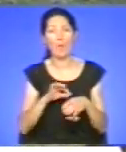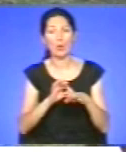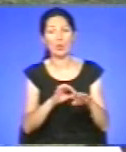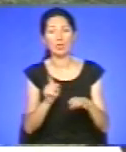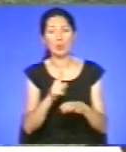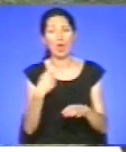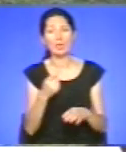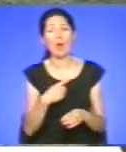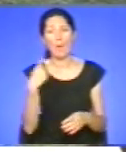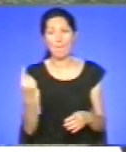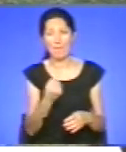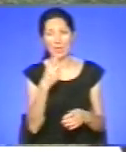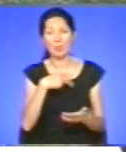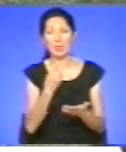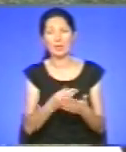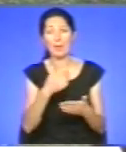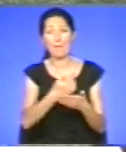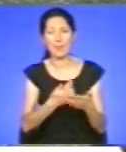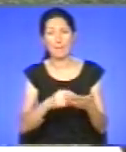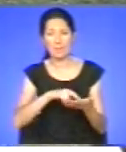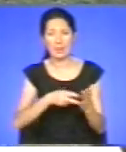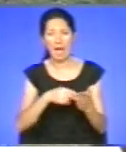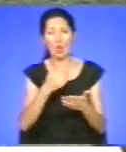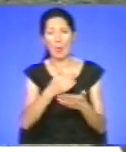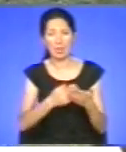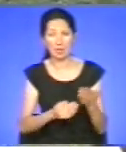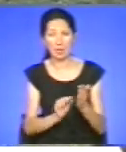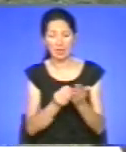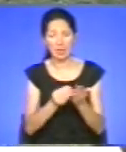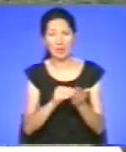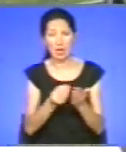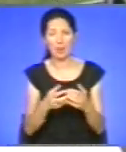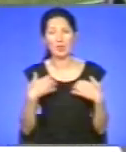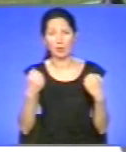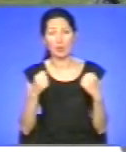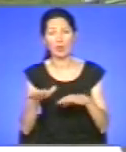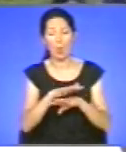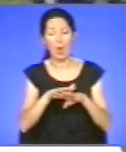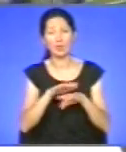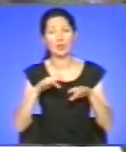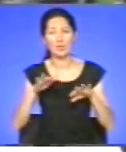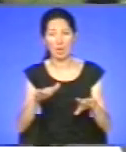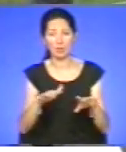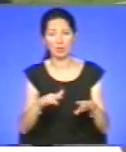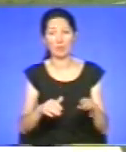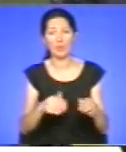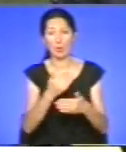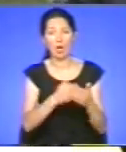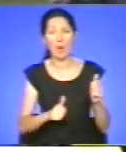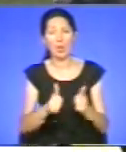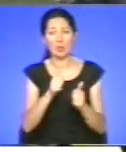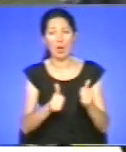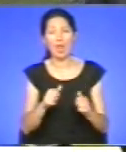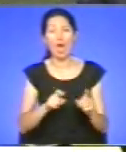Вони передбачені планом календарів спортивно-масових заходів МВС України. Програма змагань передбачає крос 3 кілометри з